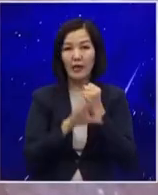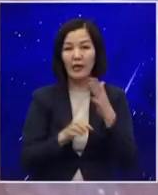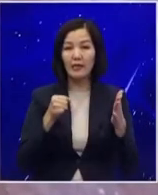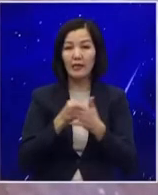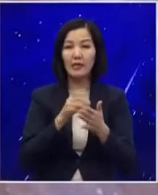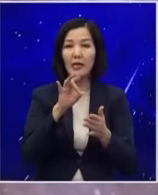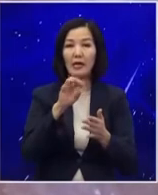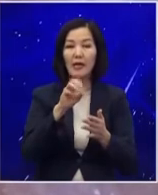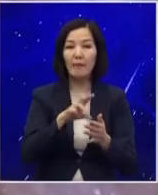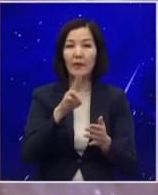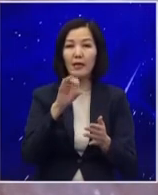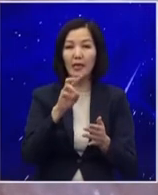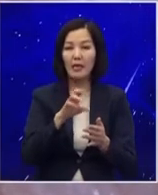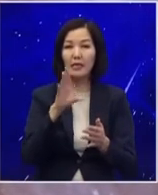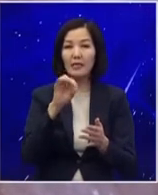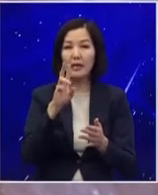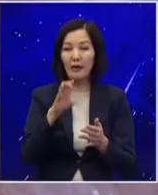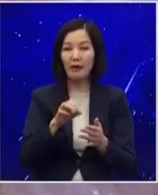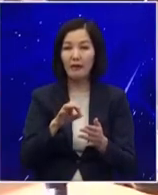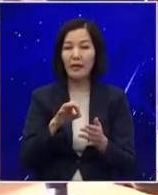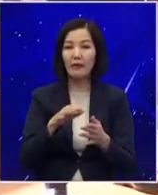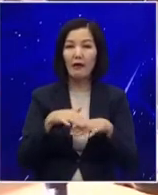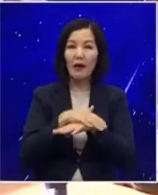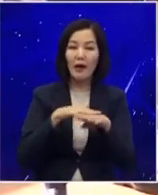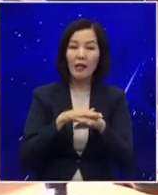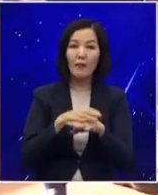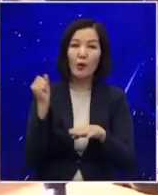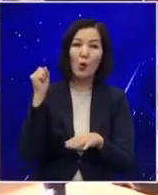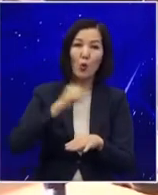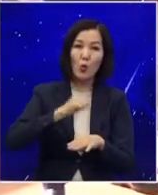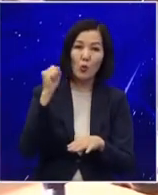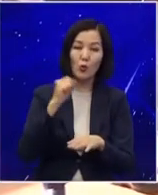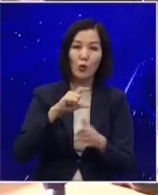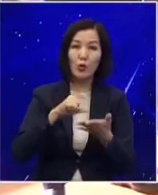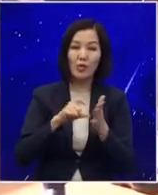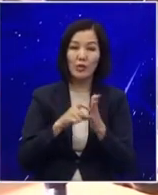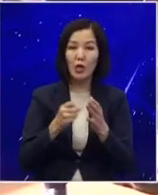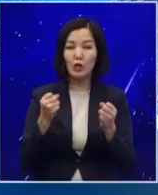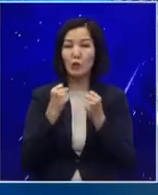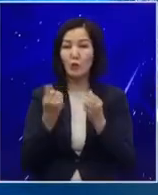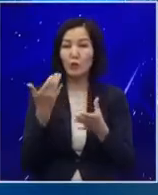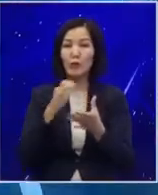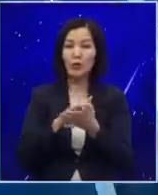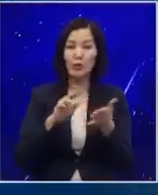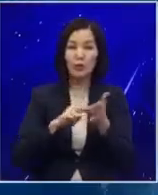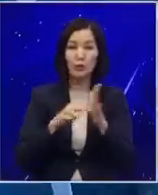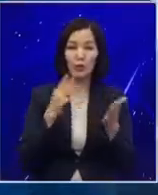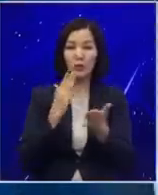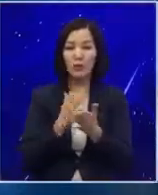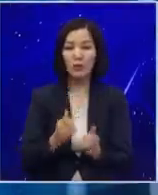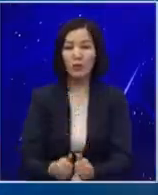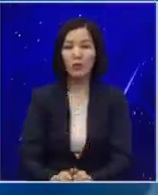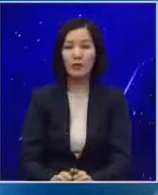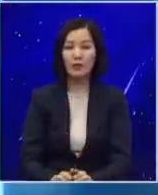Райымбек, Кеген, Сарқан, Алагөл аудандарына барып, жергілікті халықты қол күрес спортымен жақын таныстыруды жоспарлап отыр. Жарқын Нұрланұлы, Әсет Дүйсенбек,